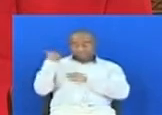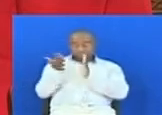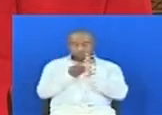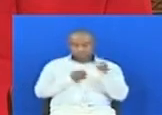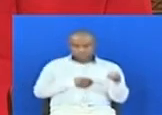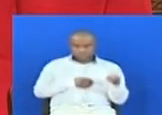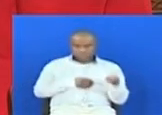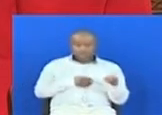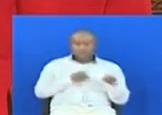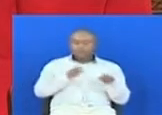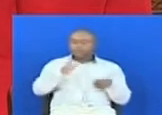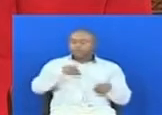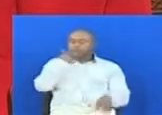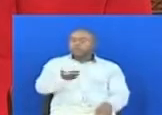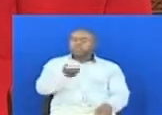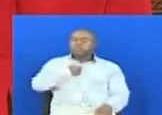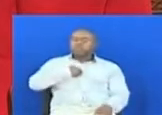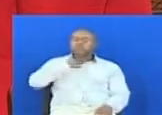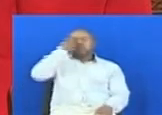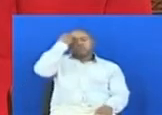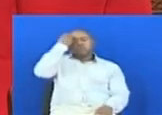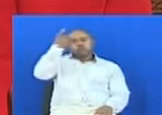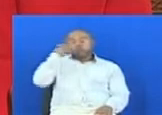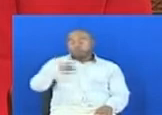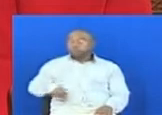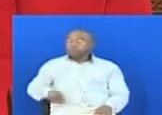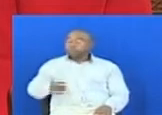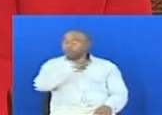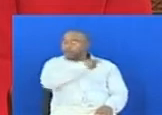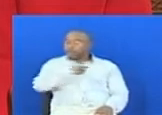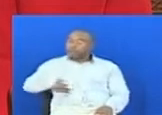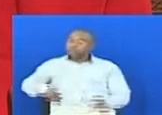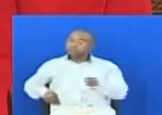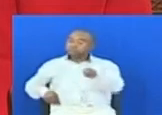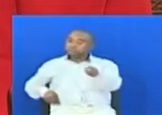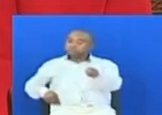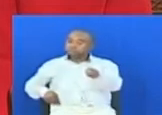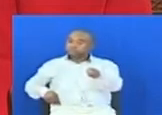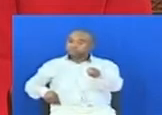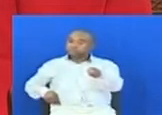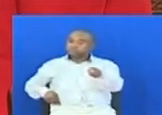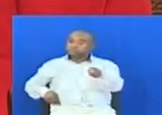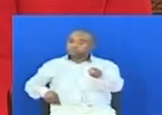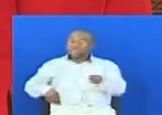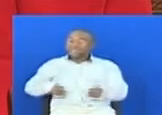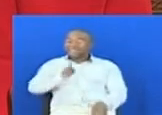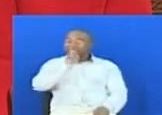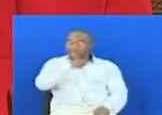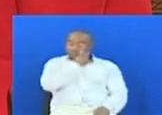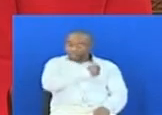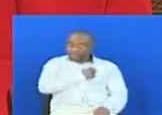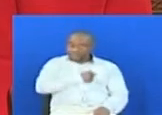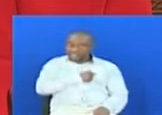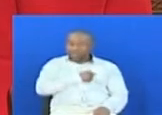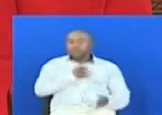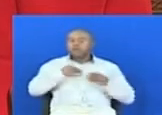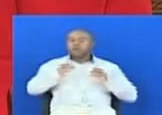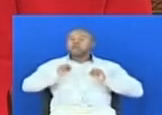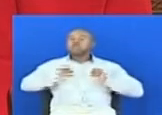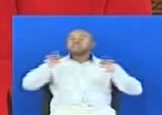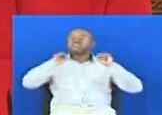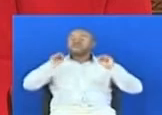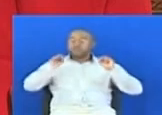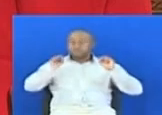Lakini kagundua kwamba Rais wetu anazo tabia na characteristics mbalimbali. Moja ni visionary